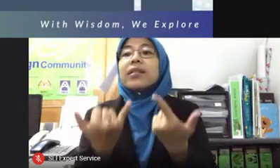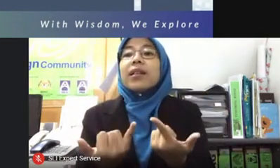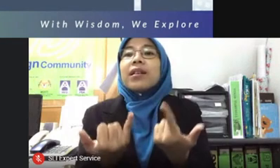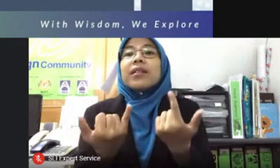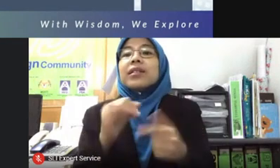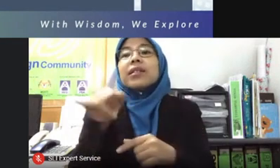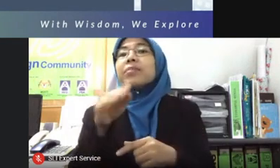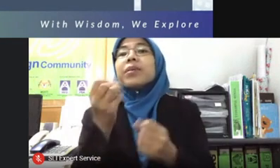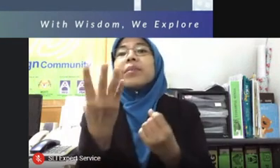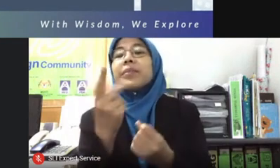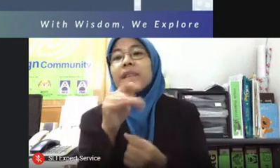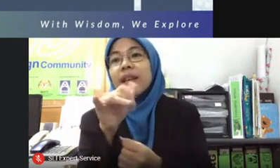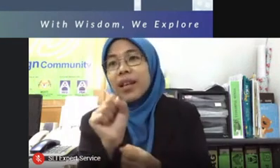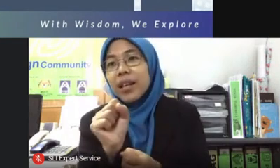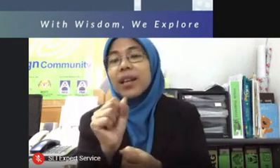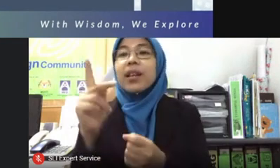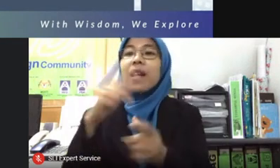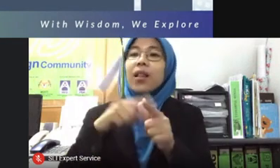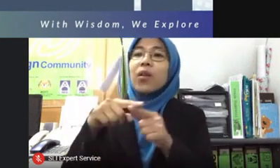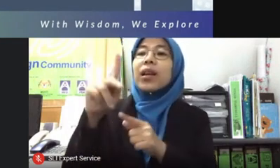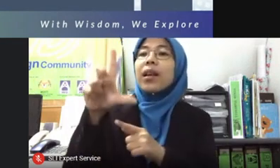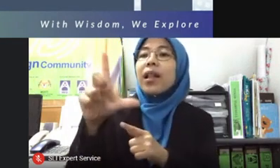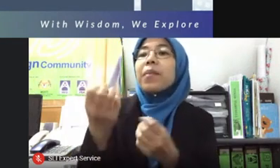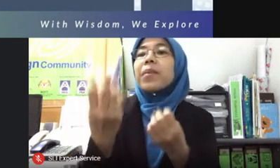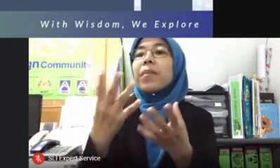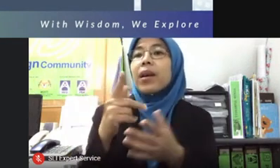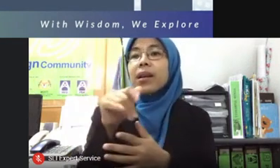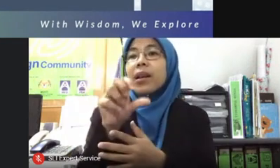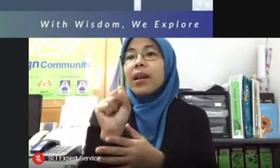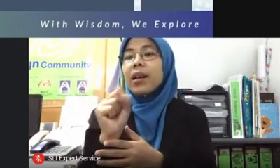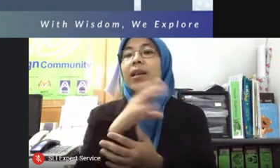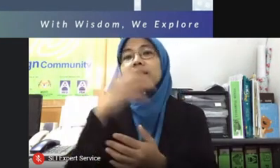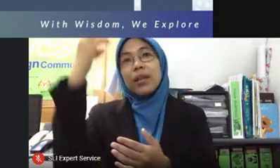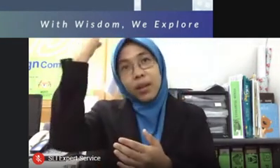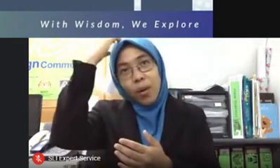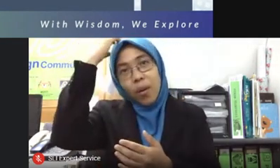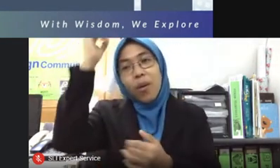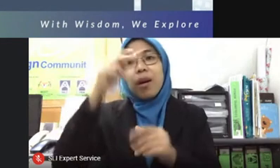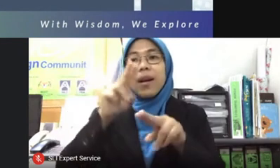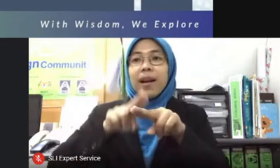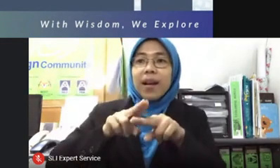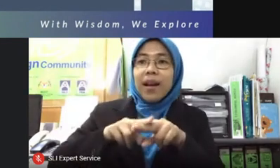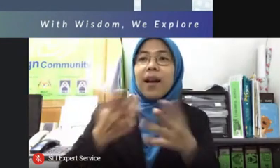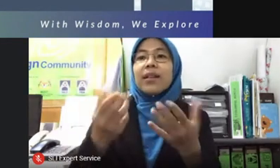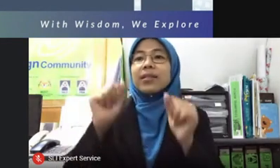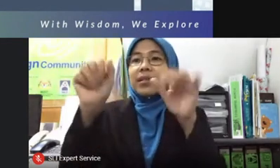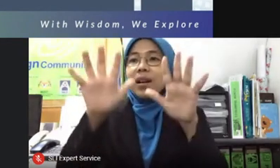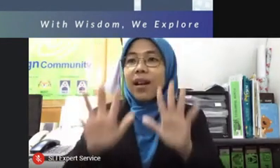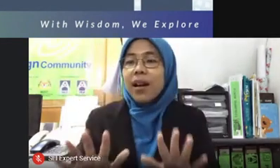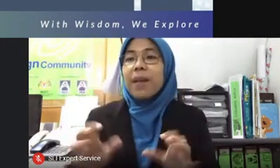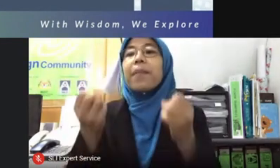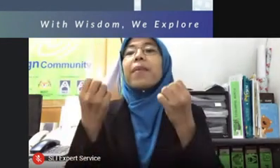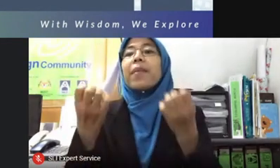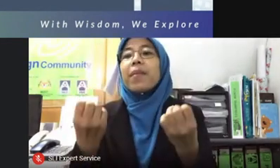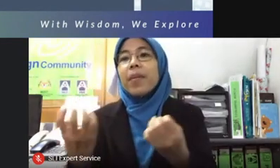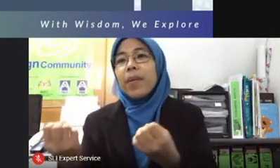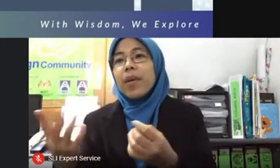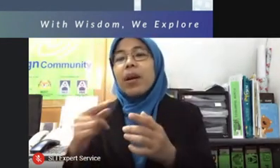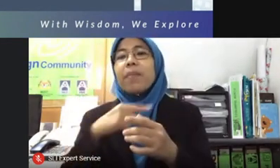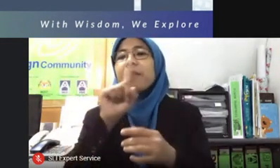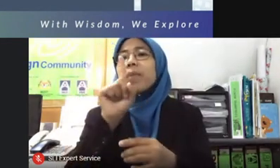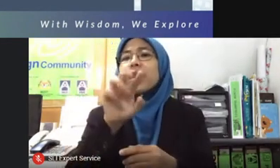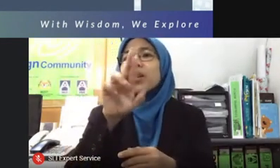Okay, JB berapa kes? Ataupun KL dah berapa kes? Selangor, Kelang, Syah Alam dah berapa, kat mana yang area red